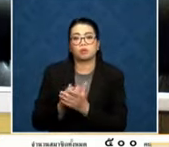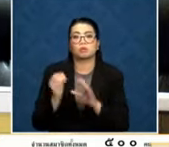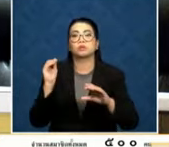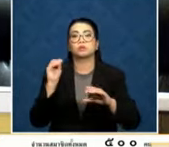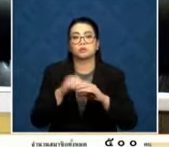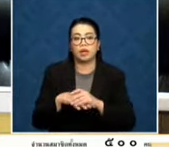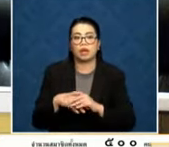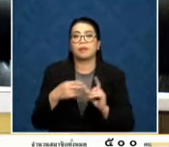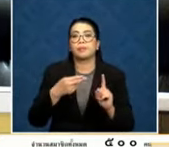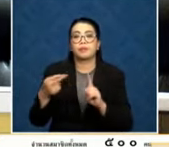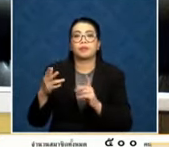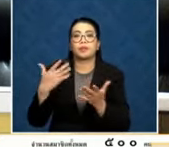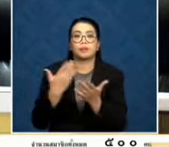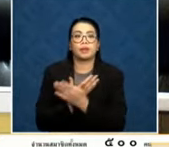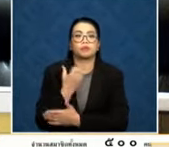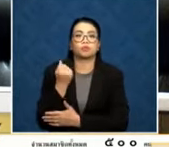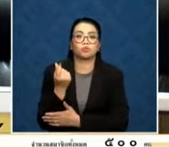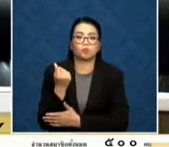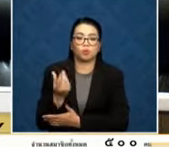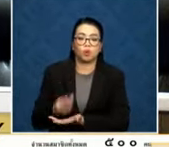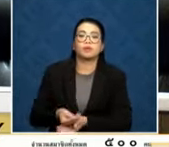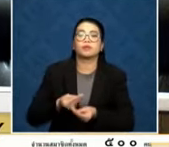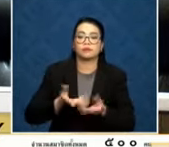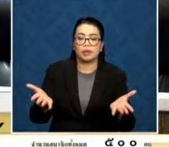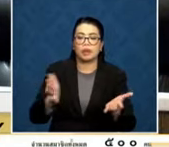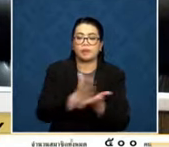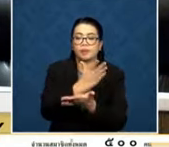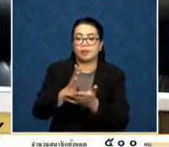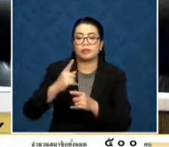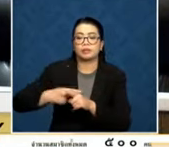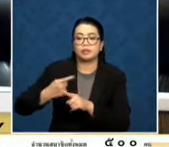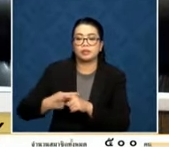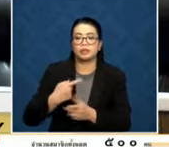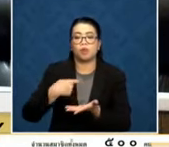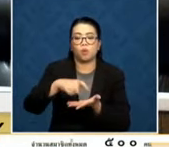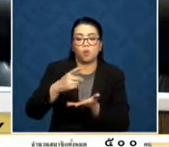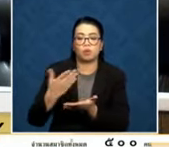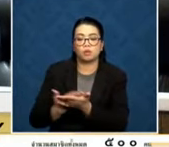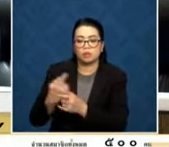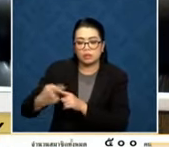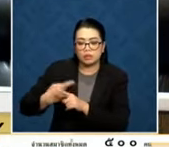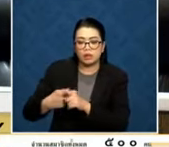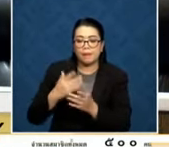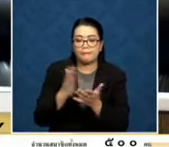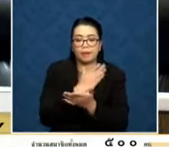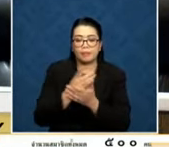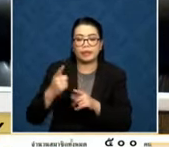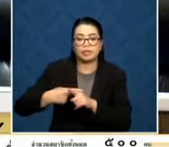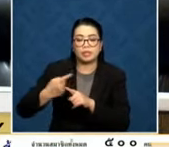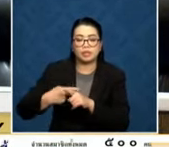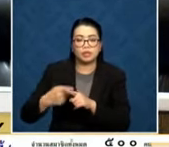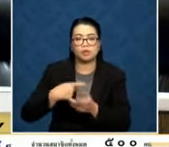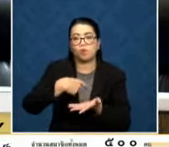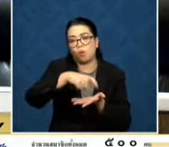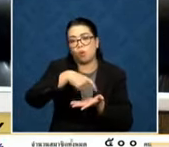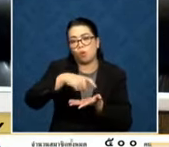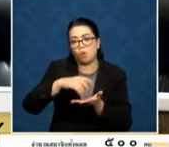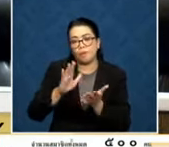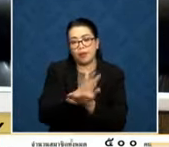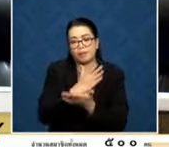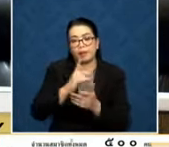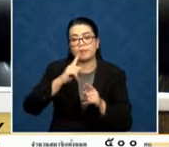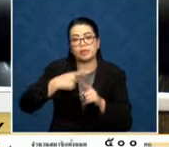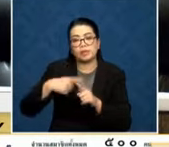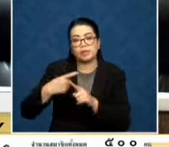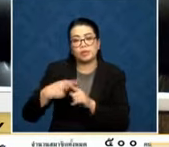ที่เป็นดิจิตอลไปแจกเป็นเงินสดแล้วก็ให้เฉลี่ยตามรายเดือนอันนี้ผมว่าผมยินดีสนับสนุนนะครับแม้ท่านจะกู้